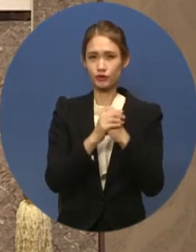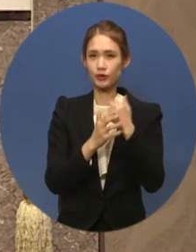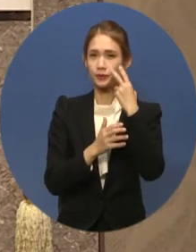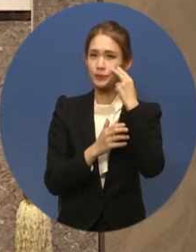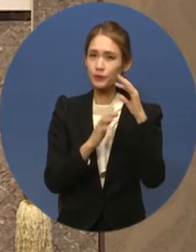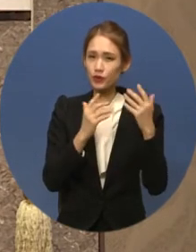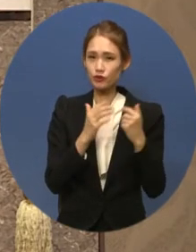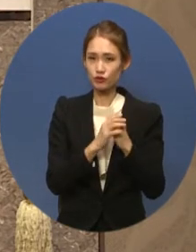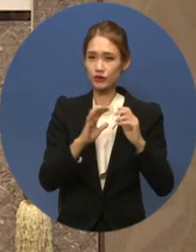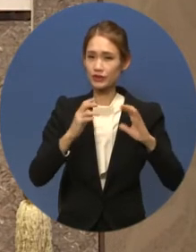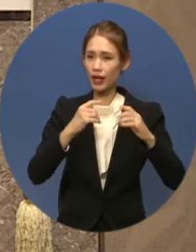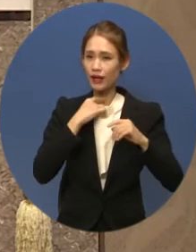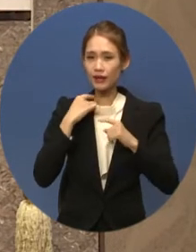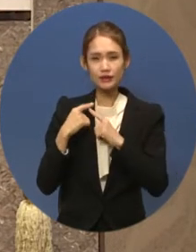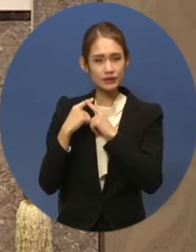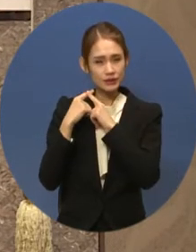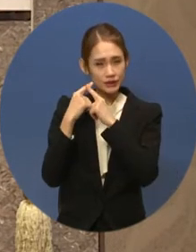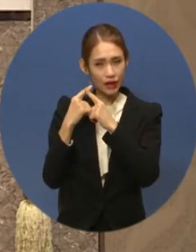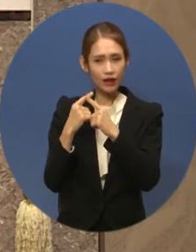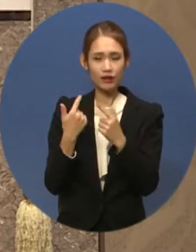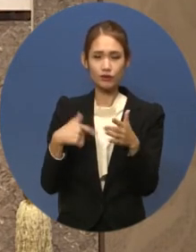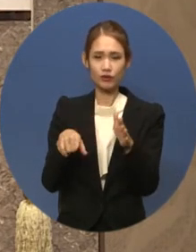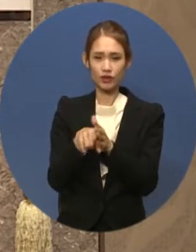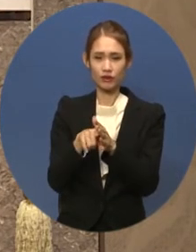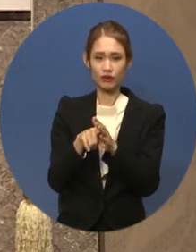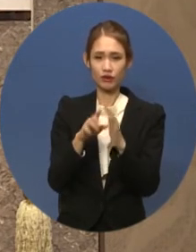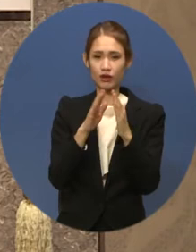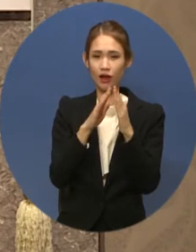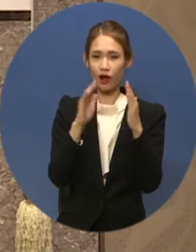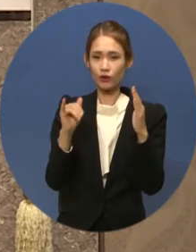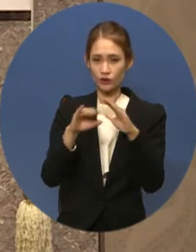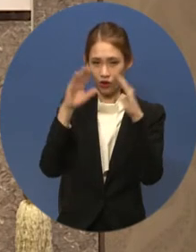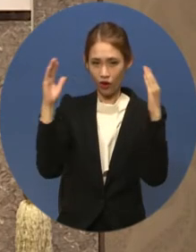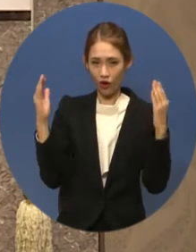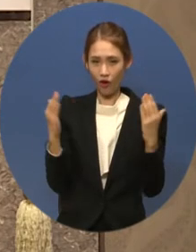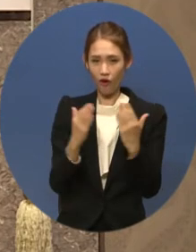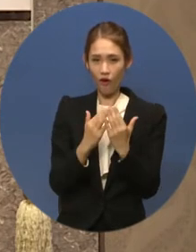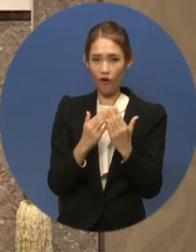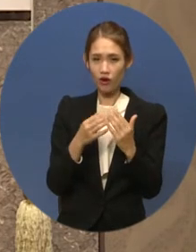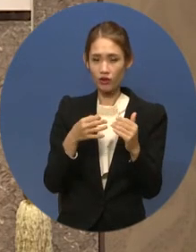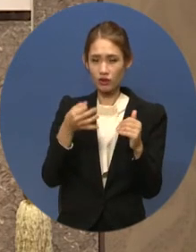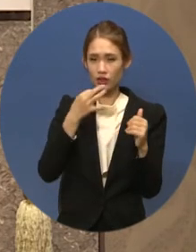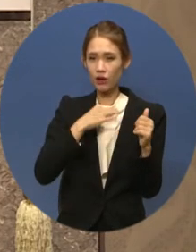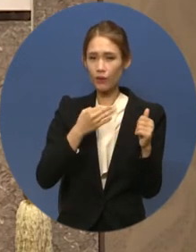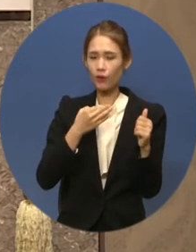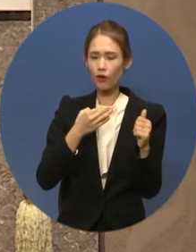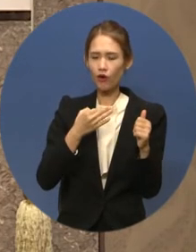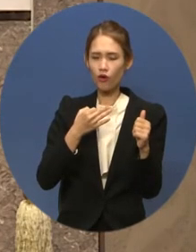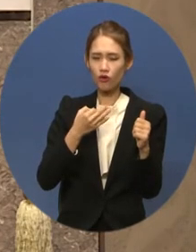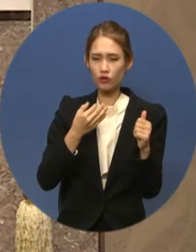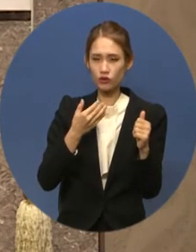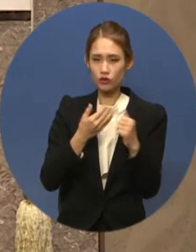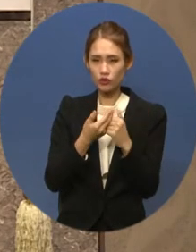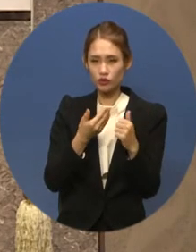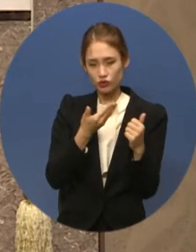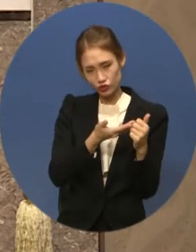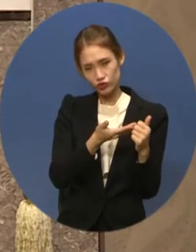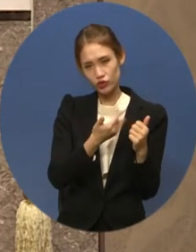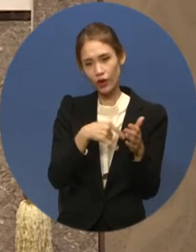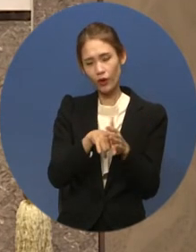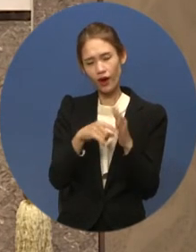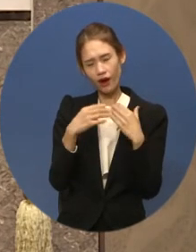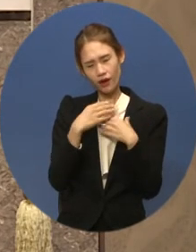나라를 위해서 희생을 하면 그 가족 전체의 삶이 불이익을 받지 않게끔 안전하게 국가 같이 키워 드리는데요